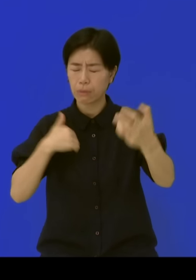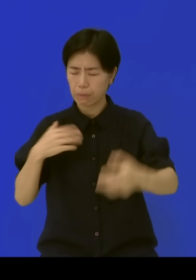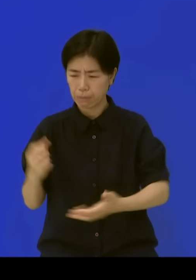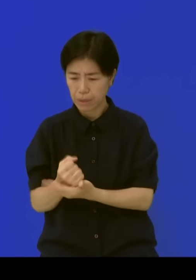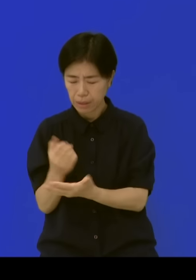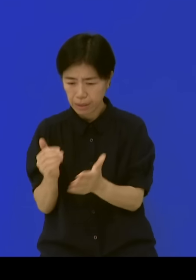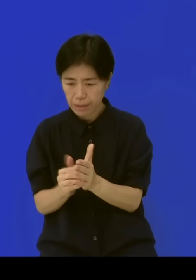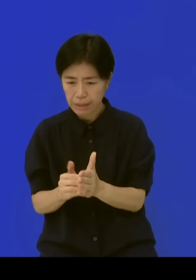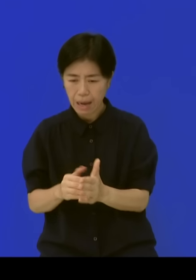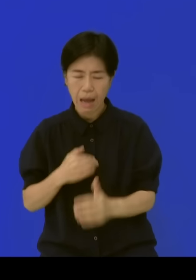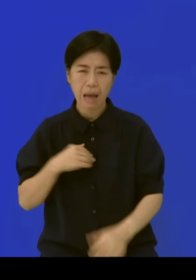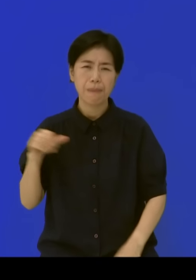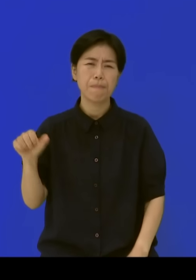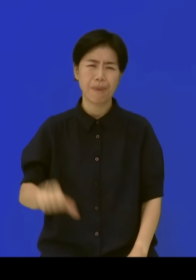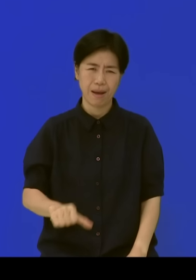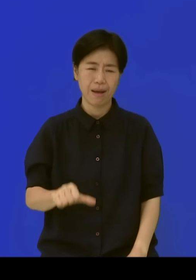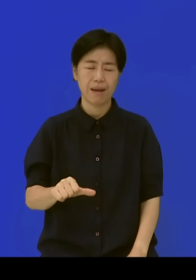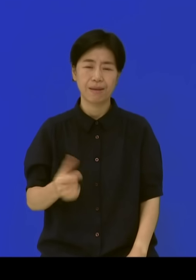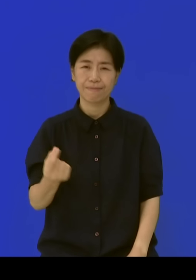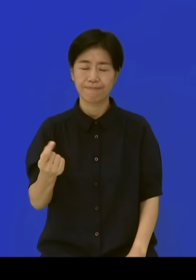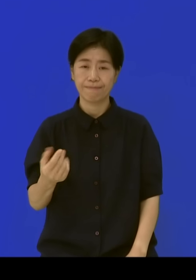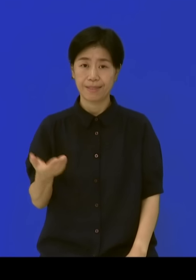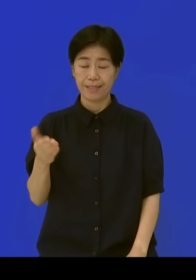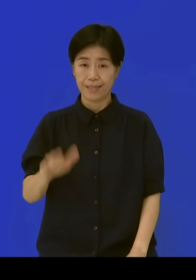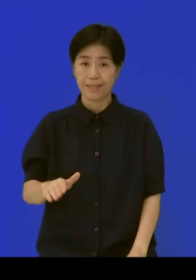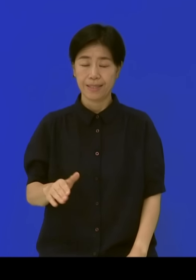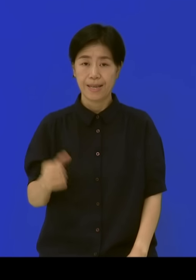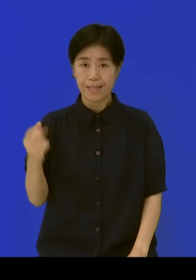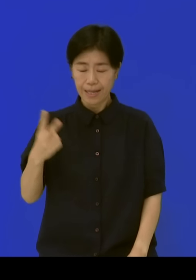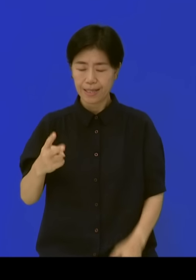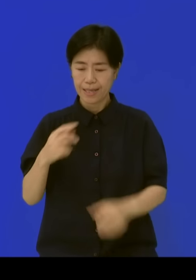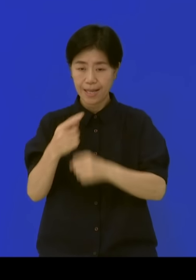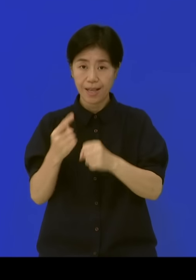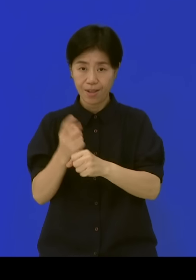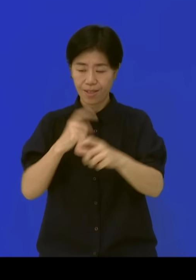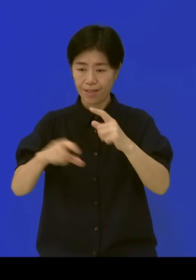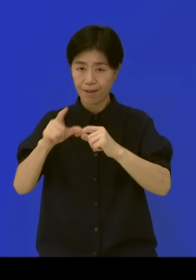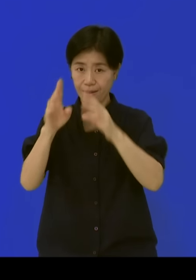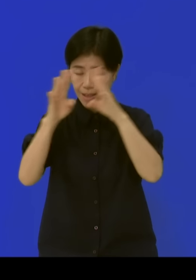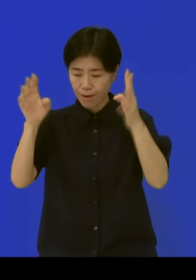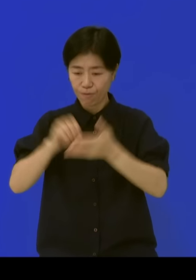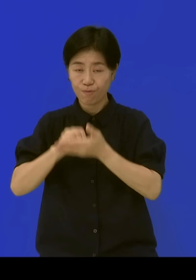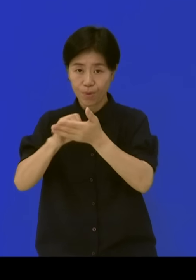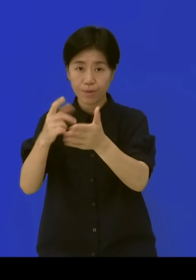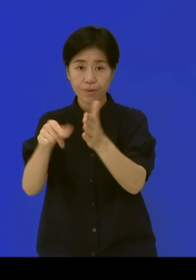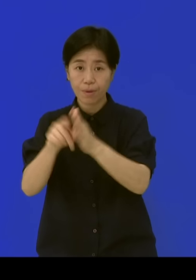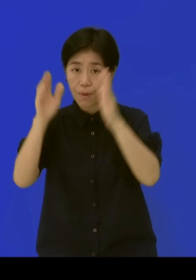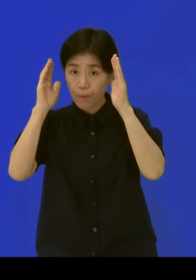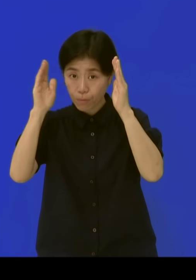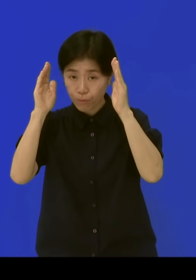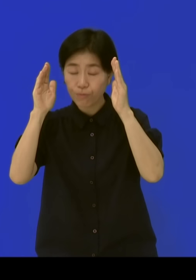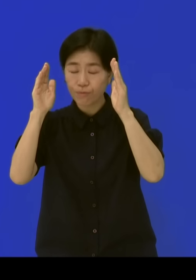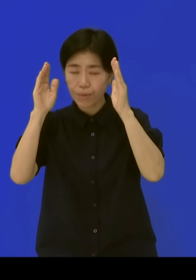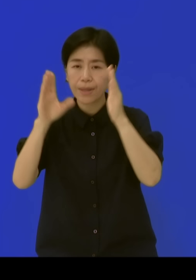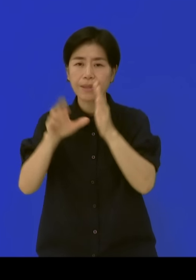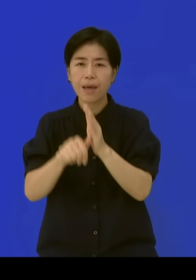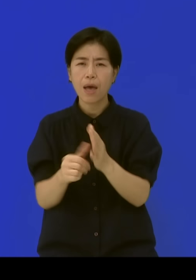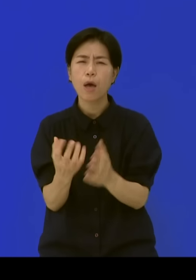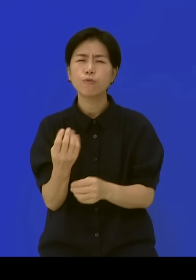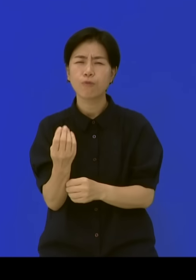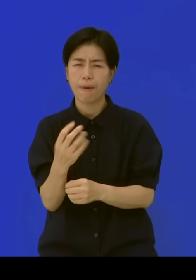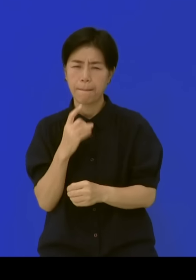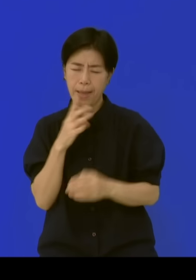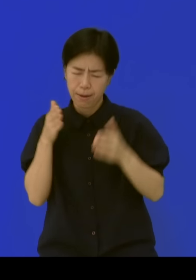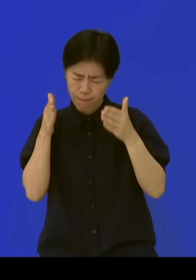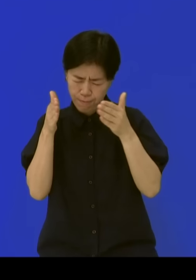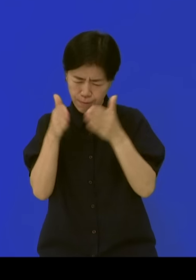동안 수학을 되게 열심히 공부할 수 있는 기회가 제가 가세가 기울었다는 말씀을 드렸는데 네네. 저한테는 그게